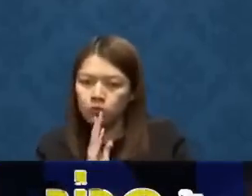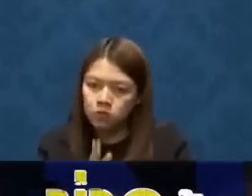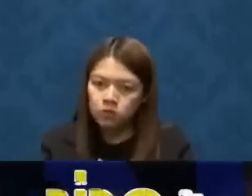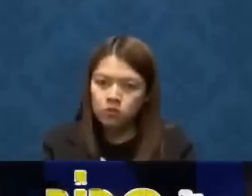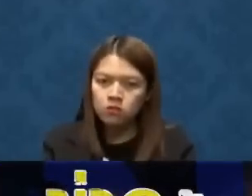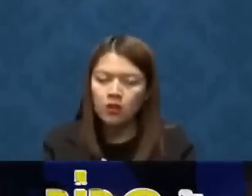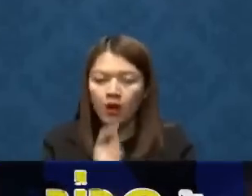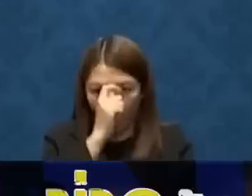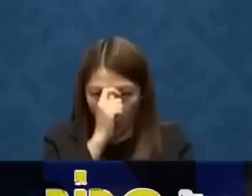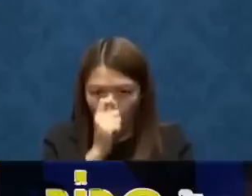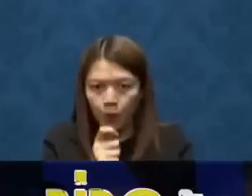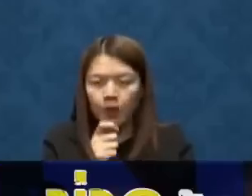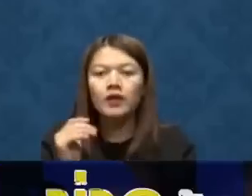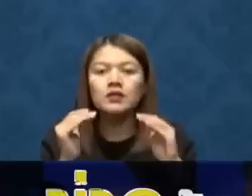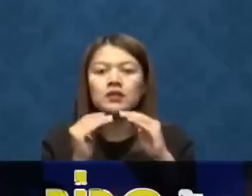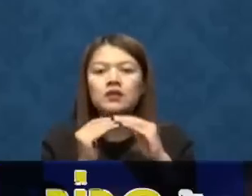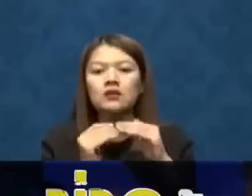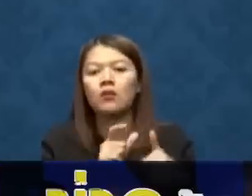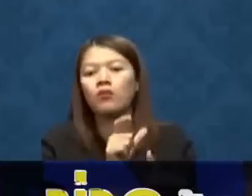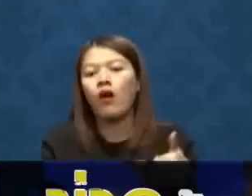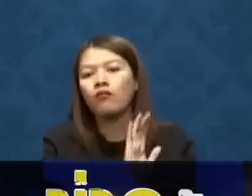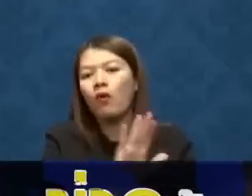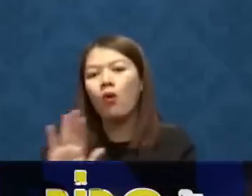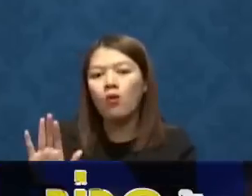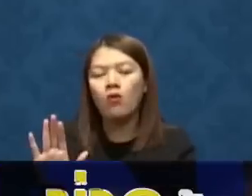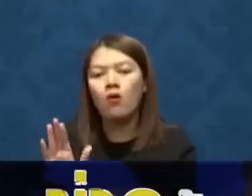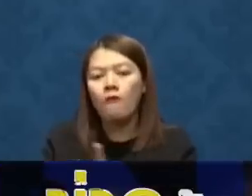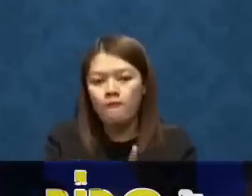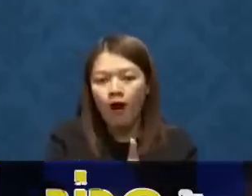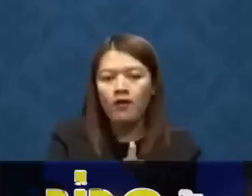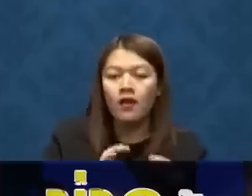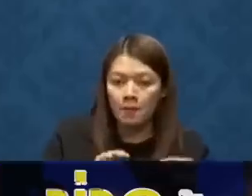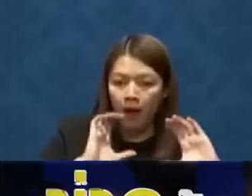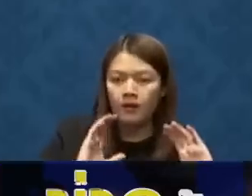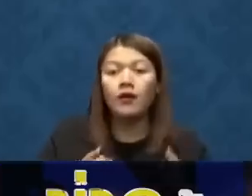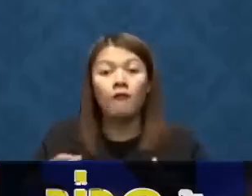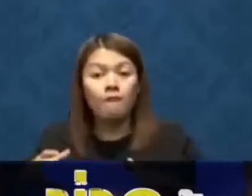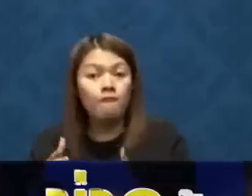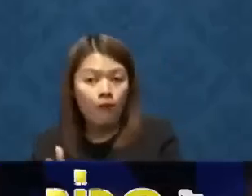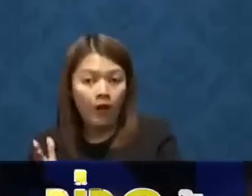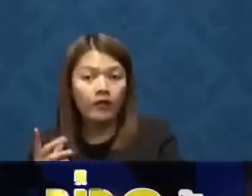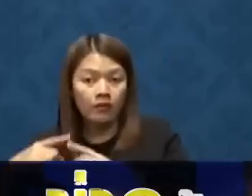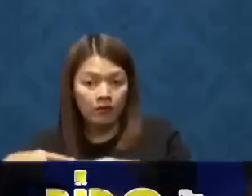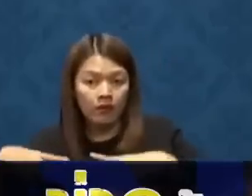่จะยื่นได้เพราะฉะนั้นพรรคฝ่ายค้านจะมาบอกว่ากินชงครม.ชง